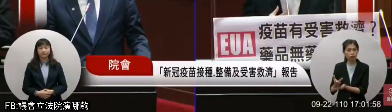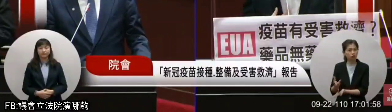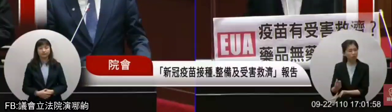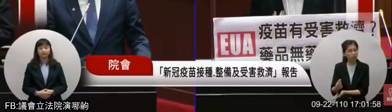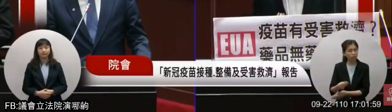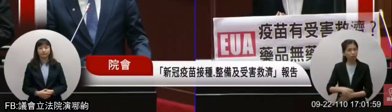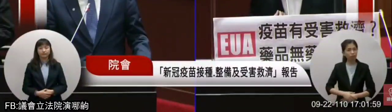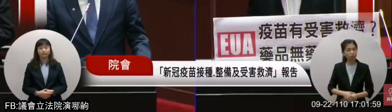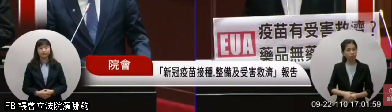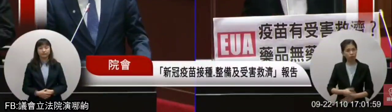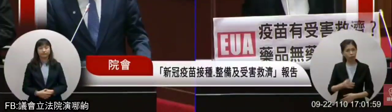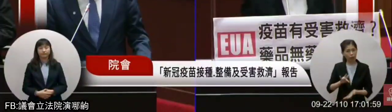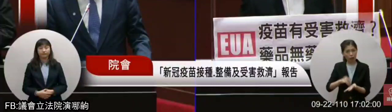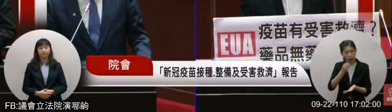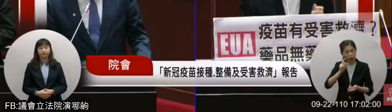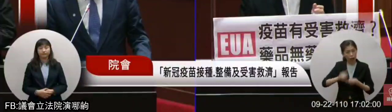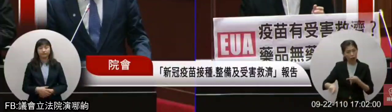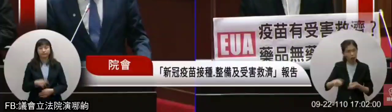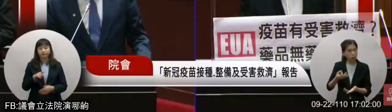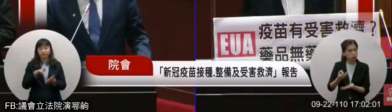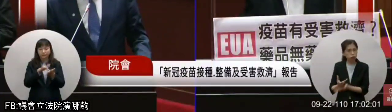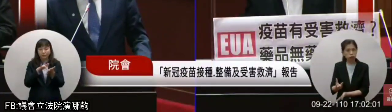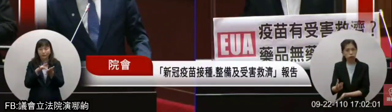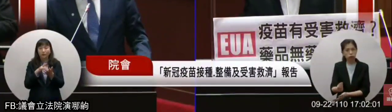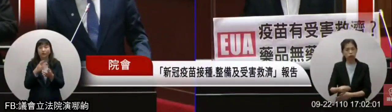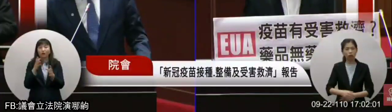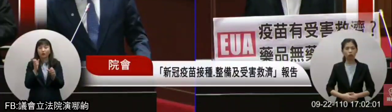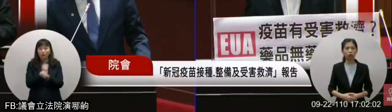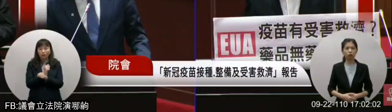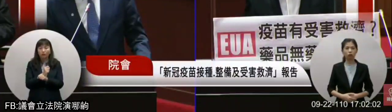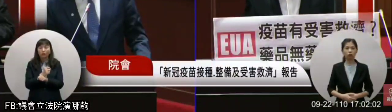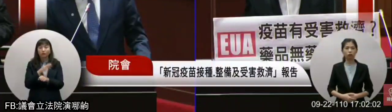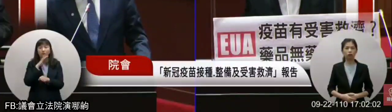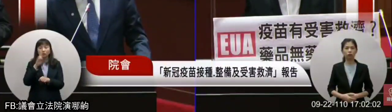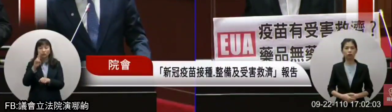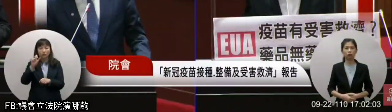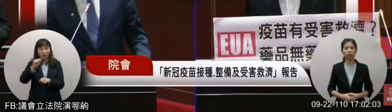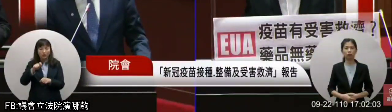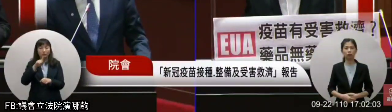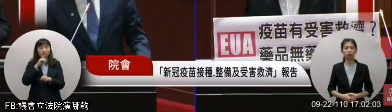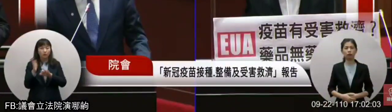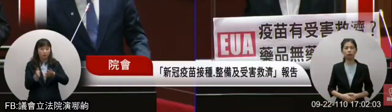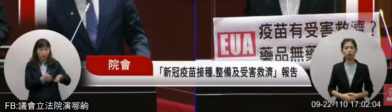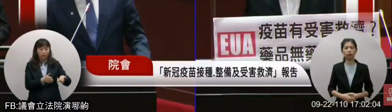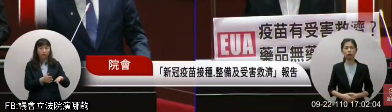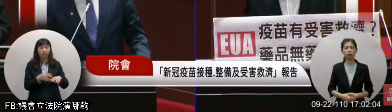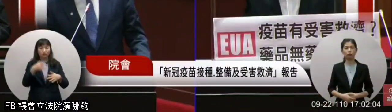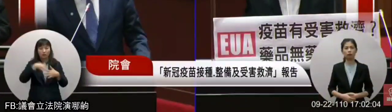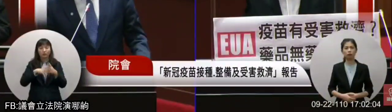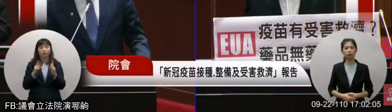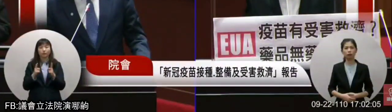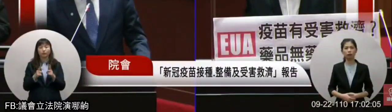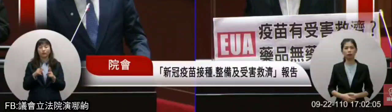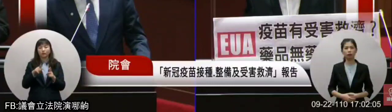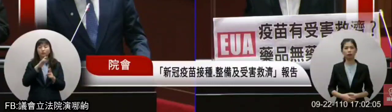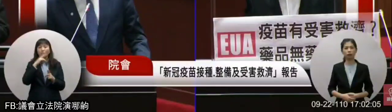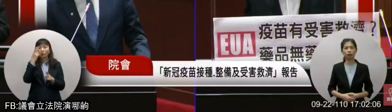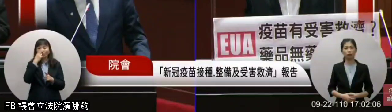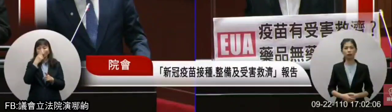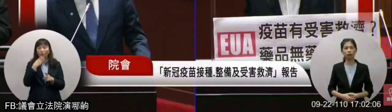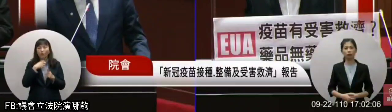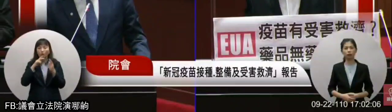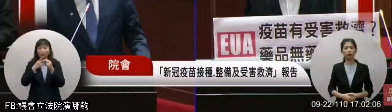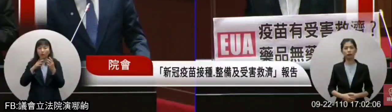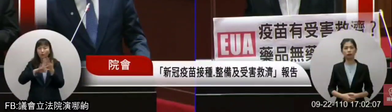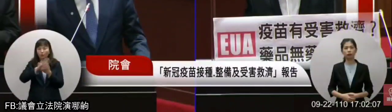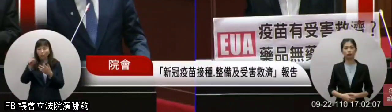那这怎么办？你要不要让 那个要害救济跟这 EUA 这个哈是排除在外的？好，因为它的风险跟其他有领